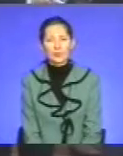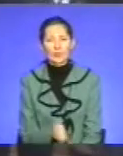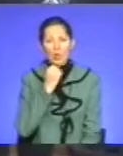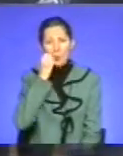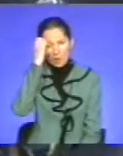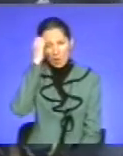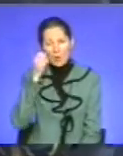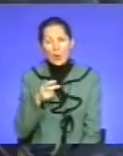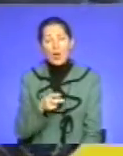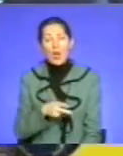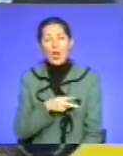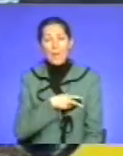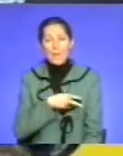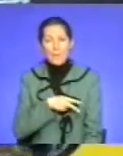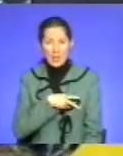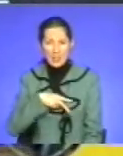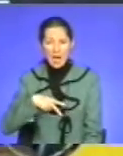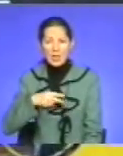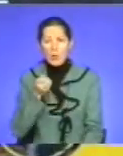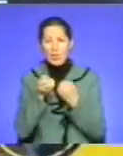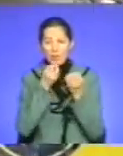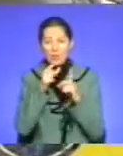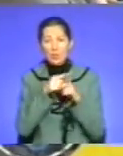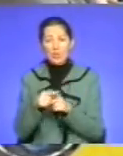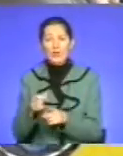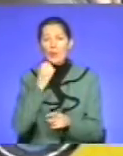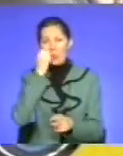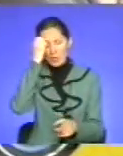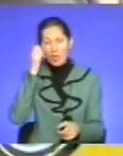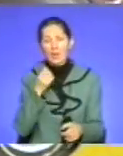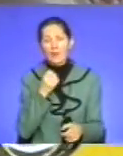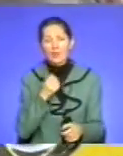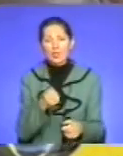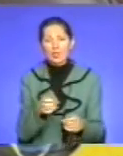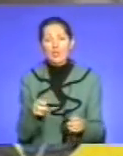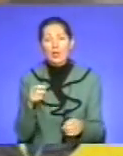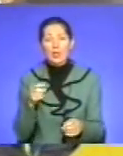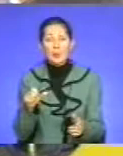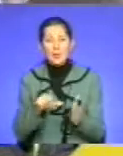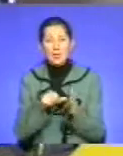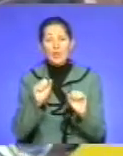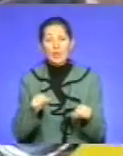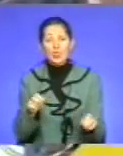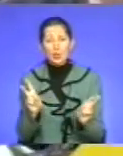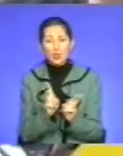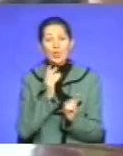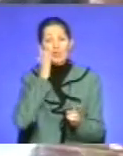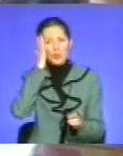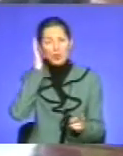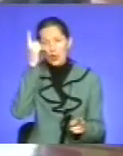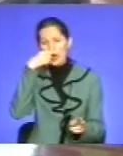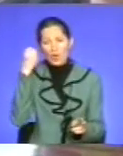Подяками, іменними медалями, квітами, словами поваги та вдячності представники влади зустрічають сивочолих героїв. Вшановуватимуть